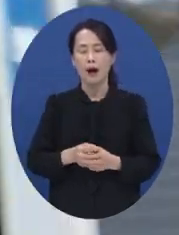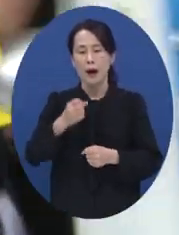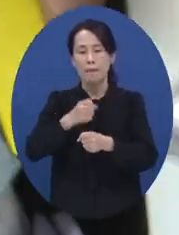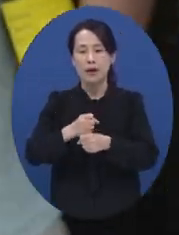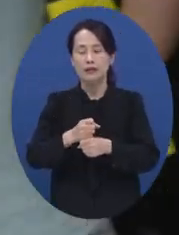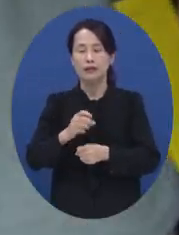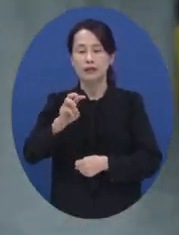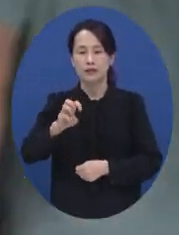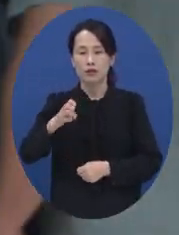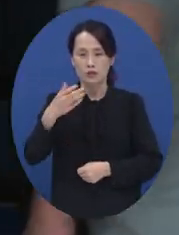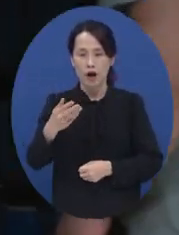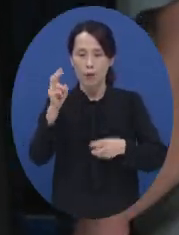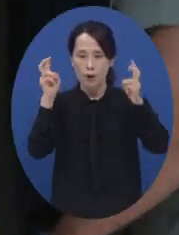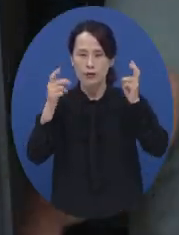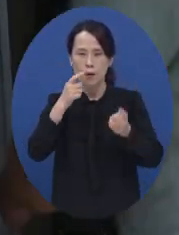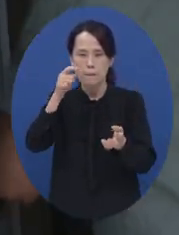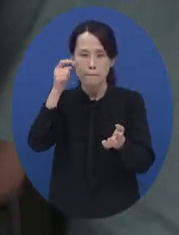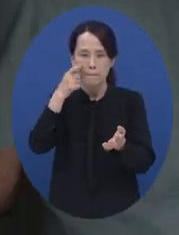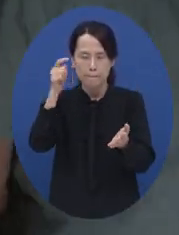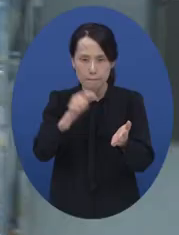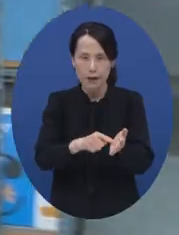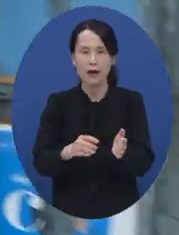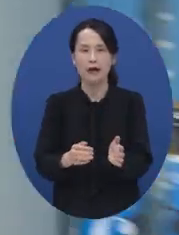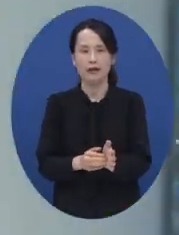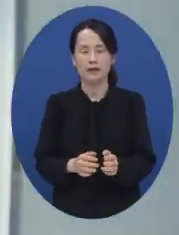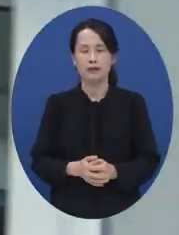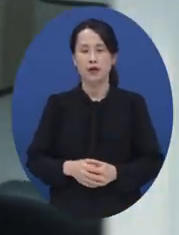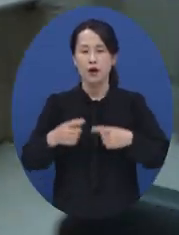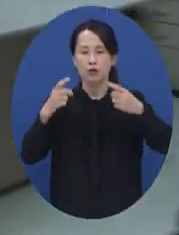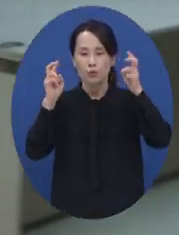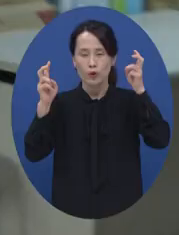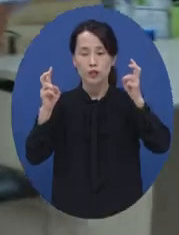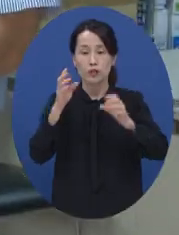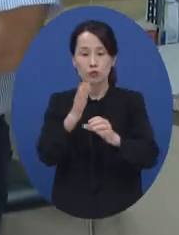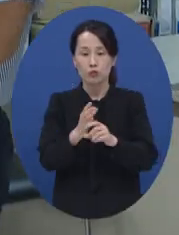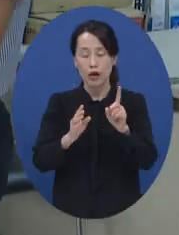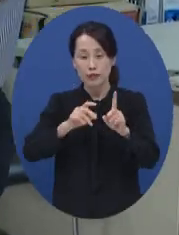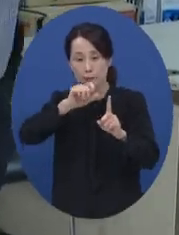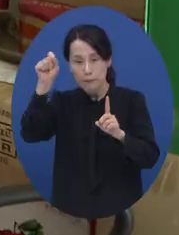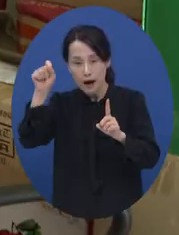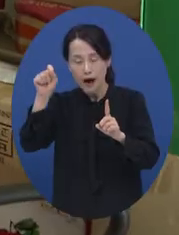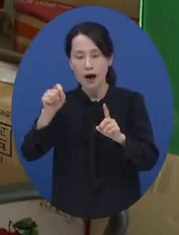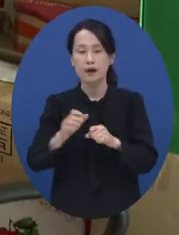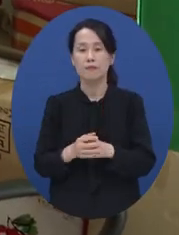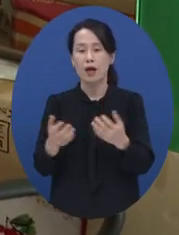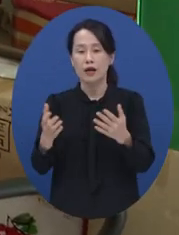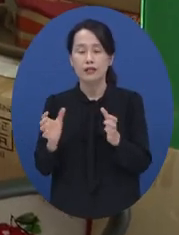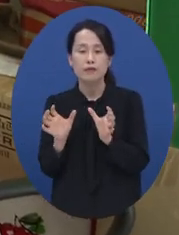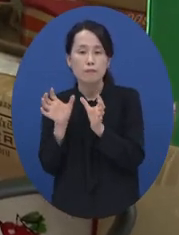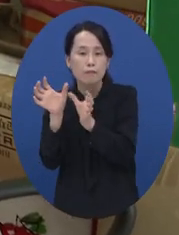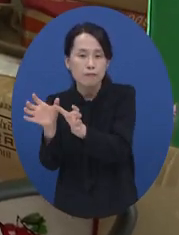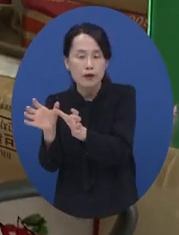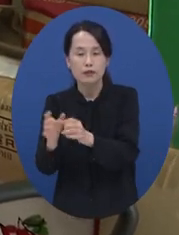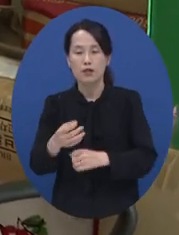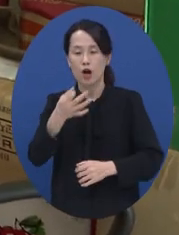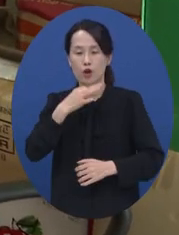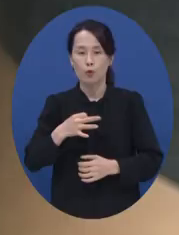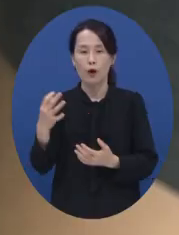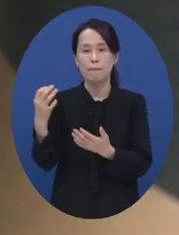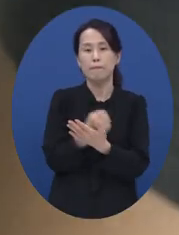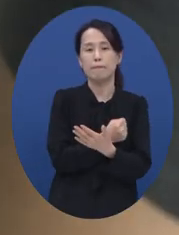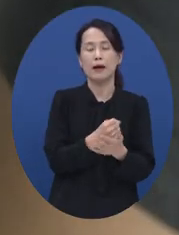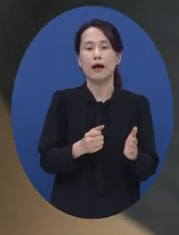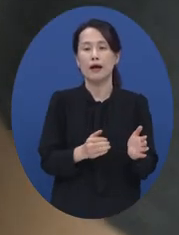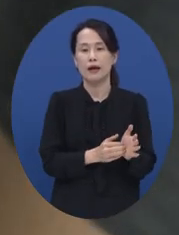의심 업체 39개 가 무더기로 적발됐습니다 페이퍼컴퍼니 중의 하나가 낙찰 되면 정작 일은 다른 곳에 몰아주고